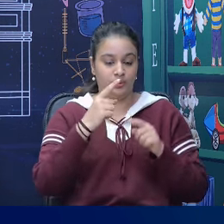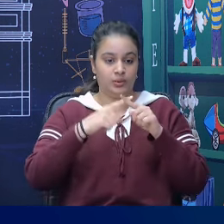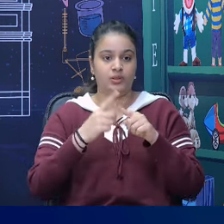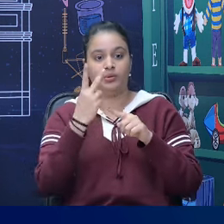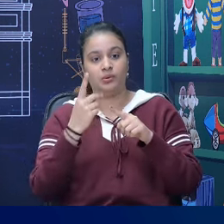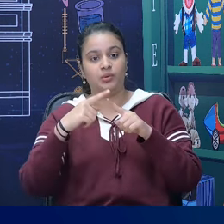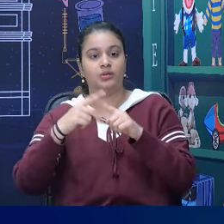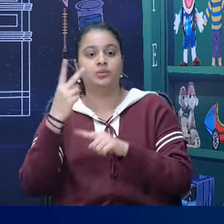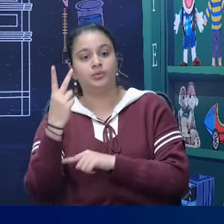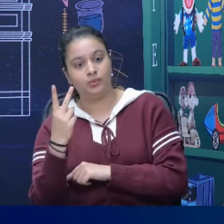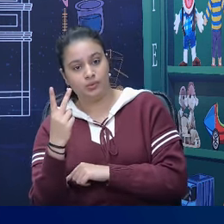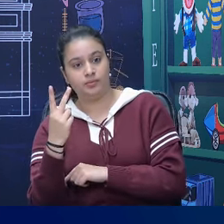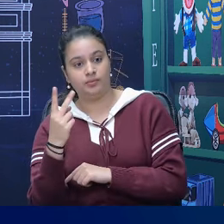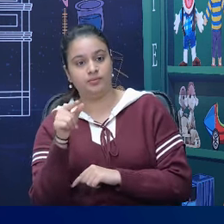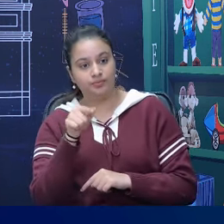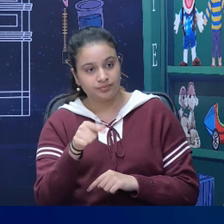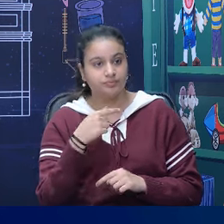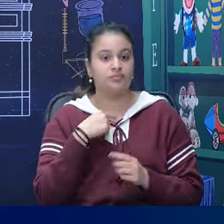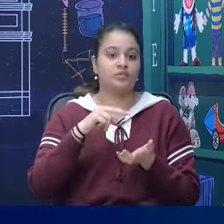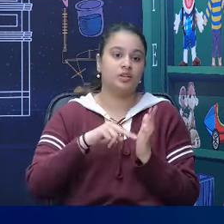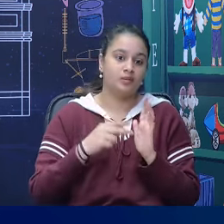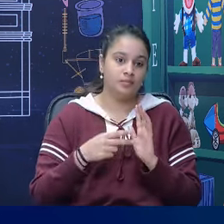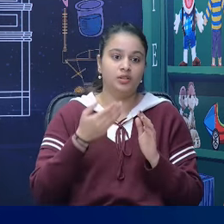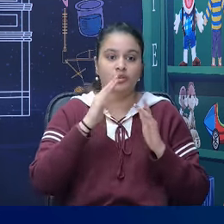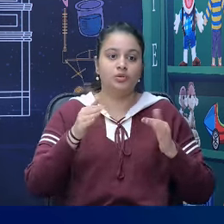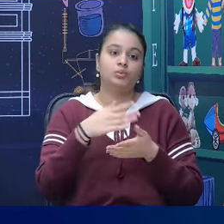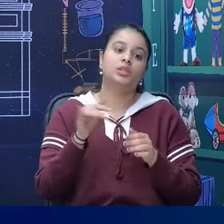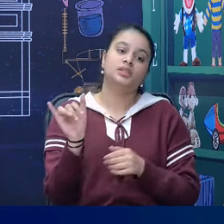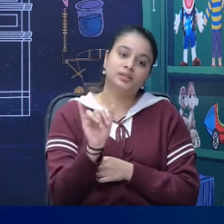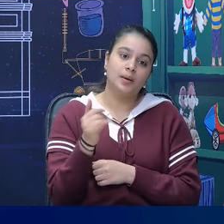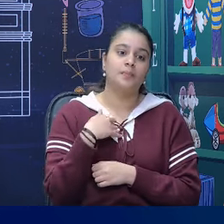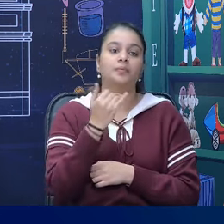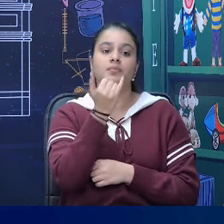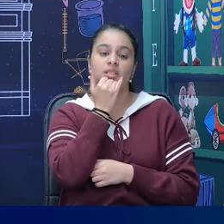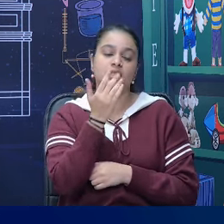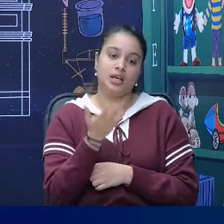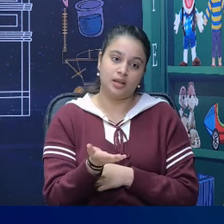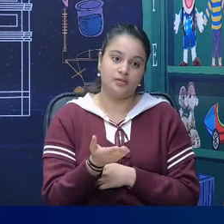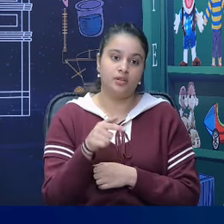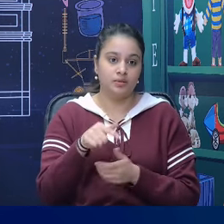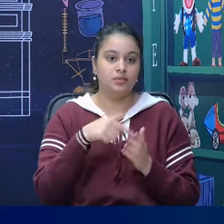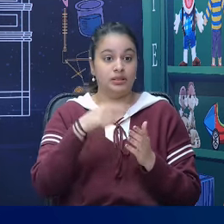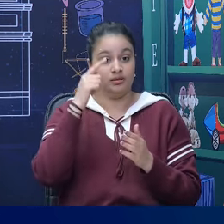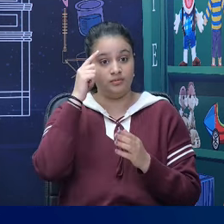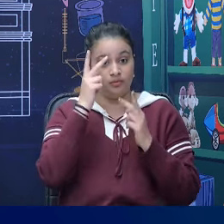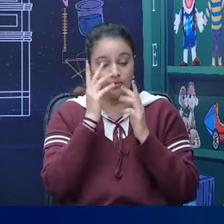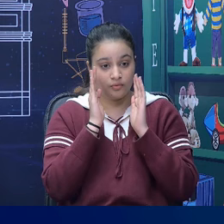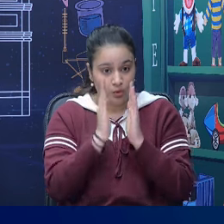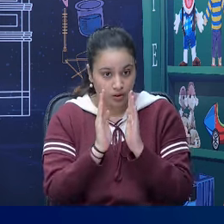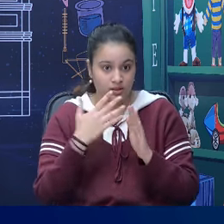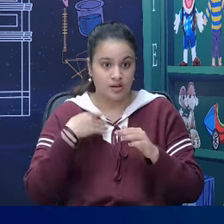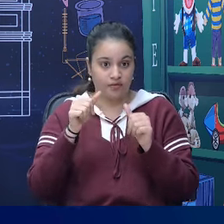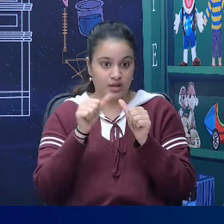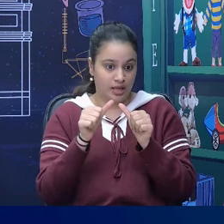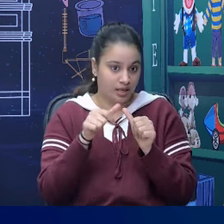जी यही गलतियां हमारी एक्सप्रेशन होती है और यह कॉमन मिस्टेक्स हैं इस हमें ध्यान देना है अलजेब्रा में बहुत